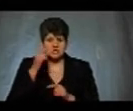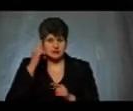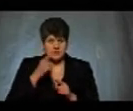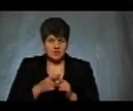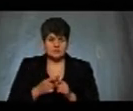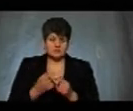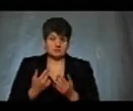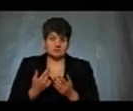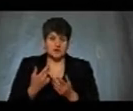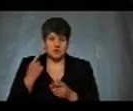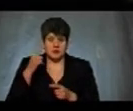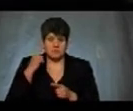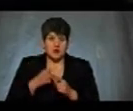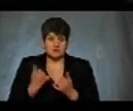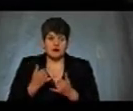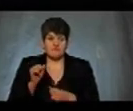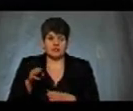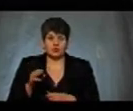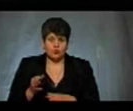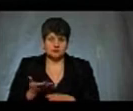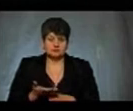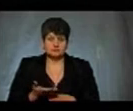речі, брат зараз в АТО,